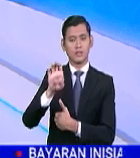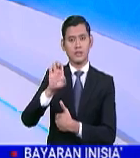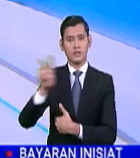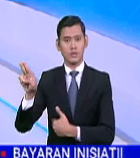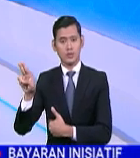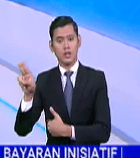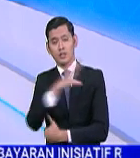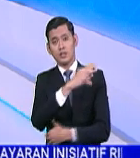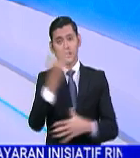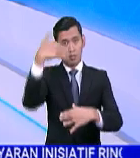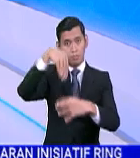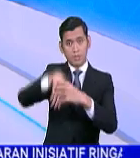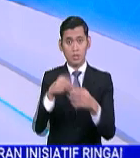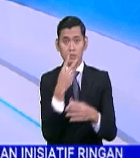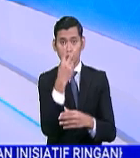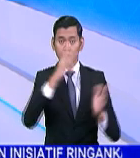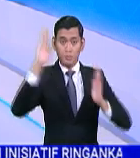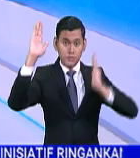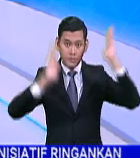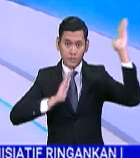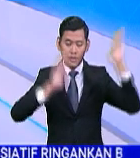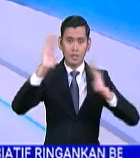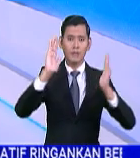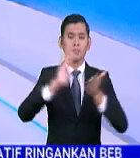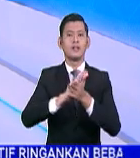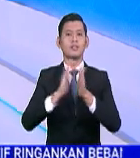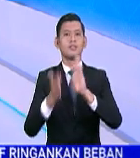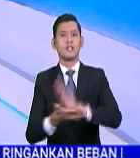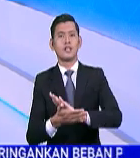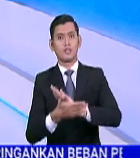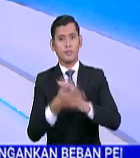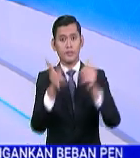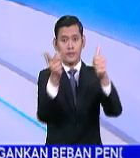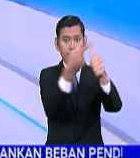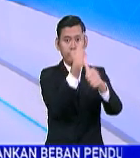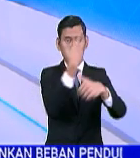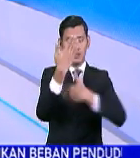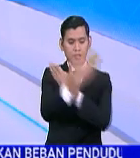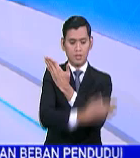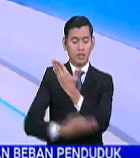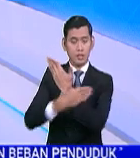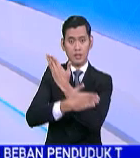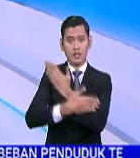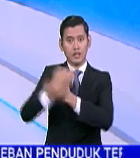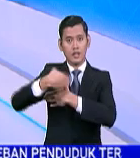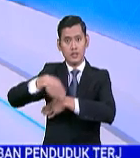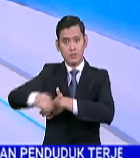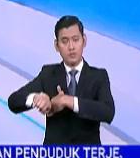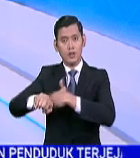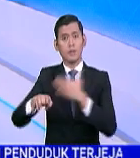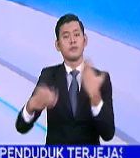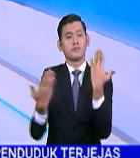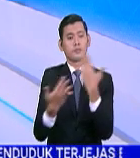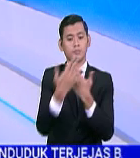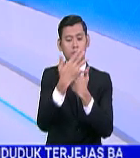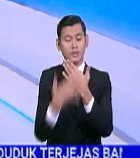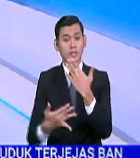berkata ia termasuk memastikan Malaysia sebagai peneraju negara pengeksport minyak sawit di Asia.